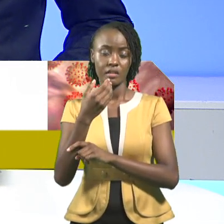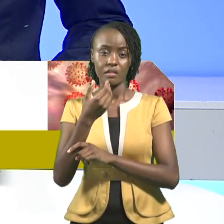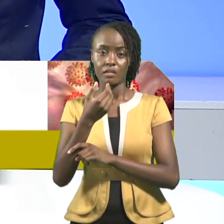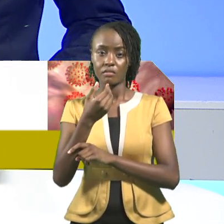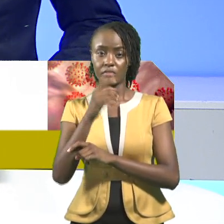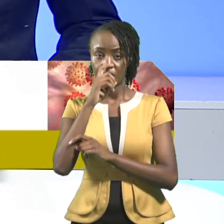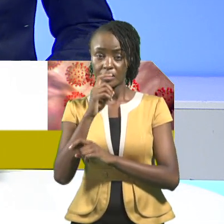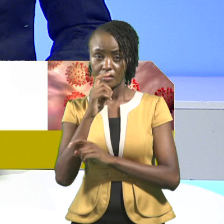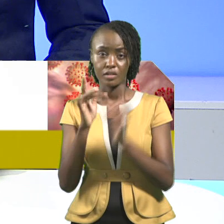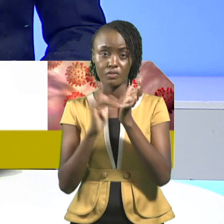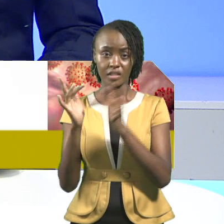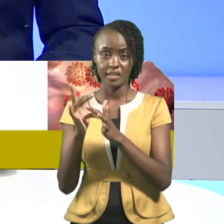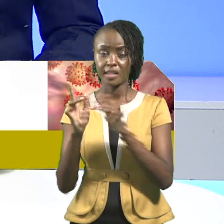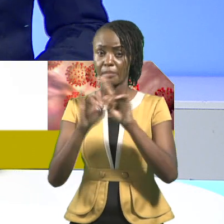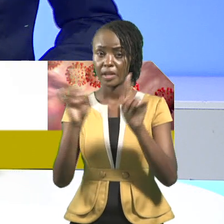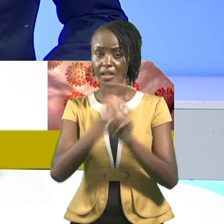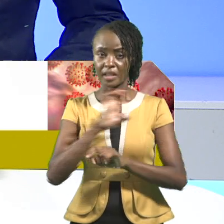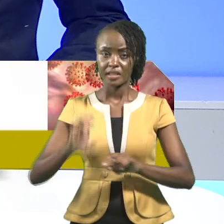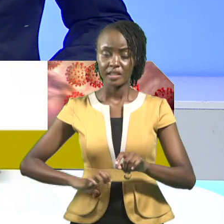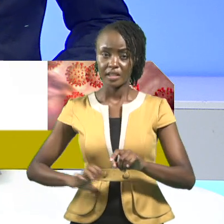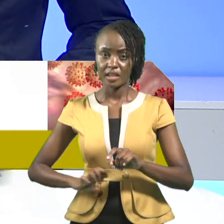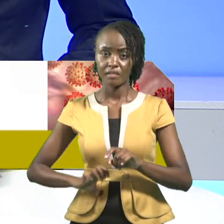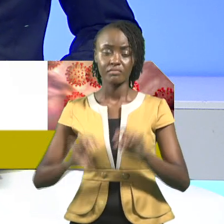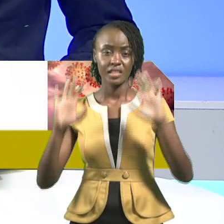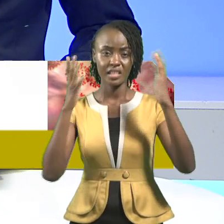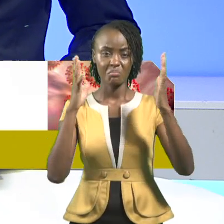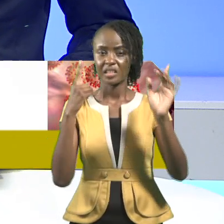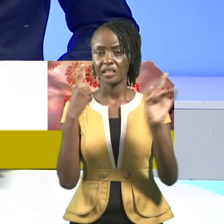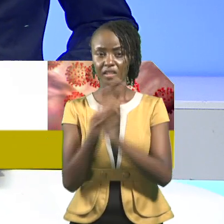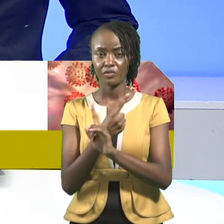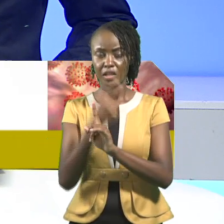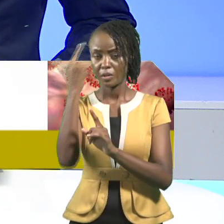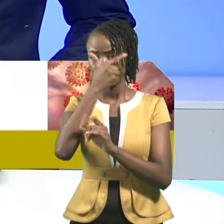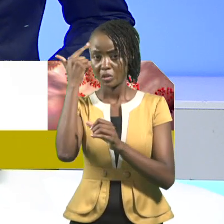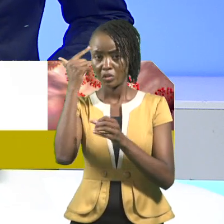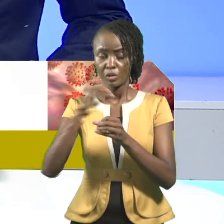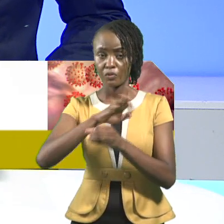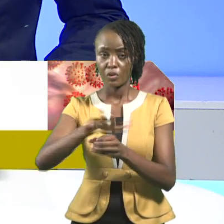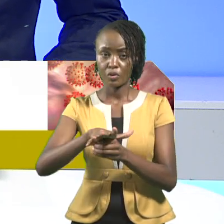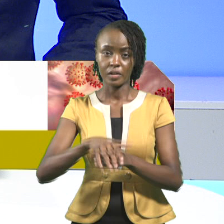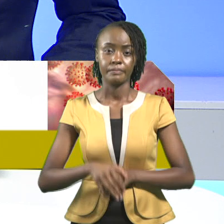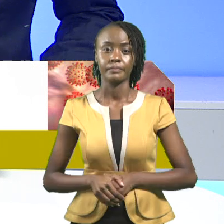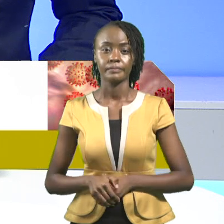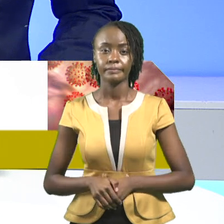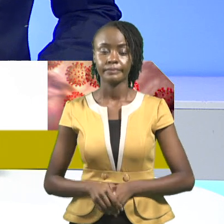kote ulimwenguni kutokana na vizuizi vilivyoko katika harakati za kuzuia msambao wa virusi vya corona.